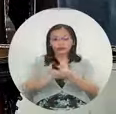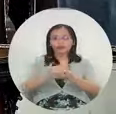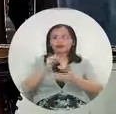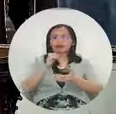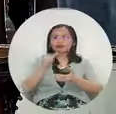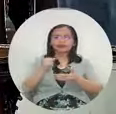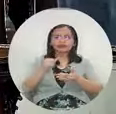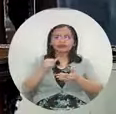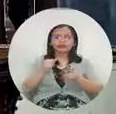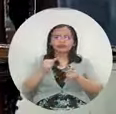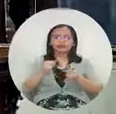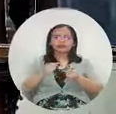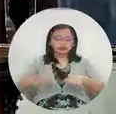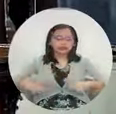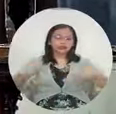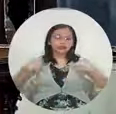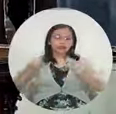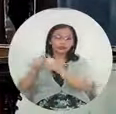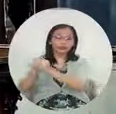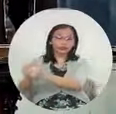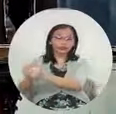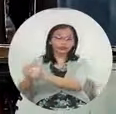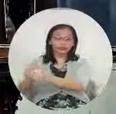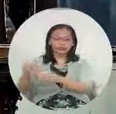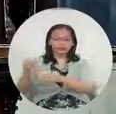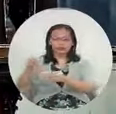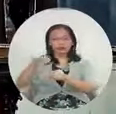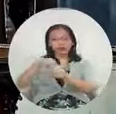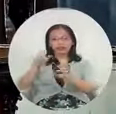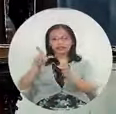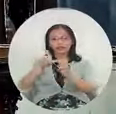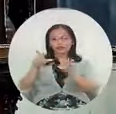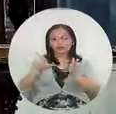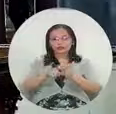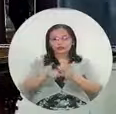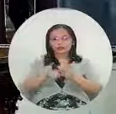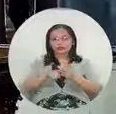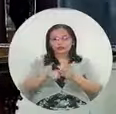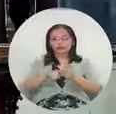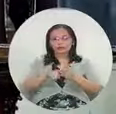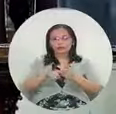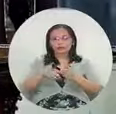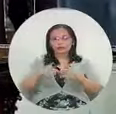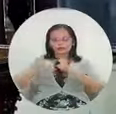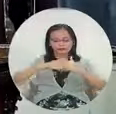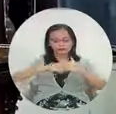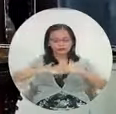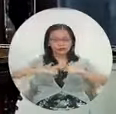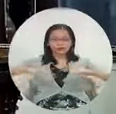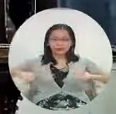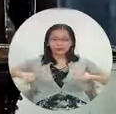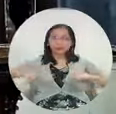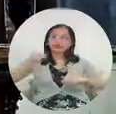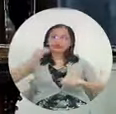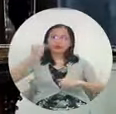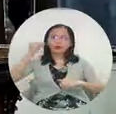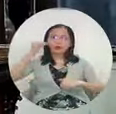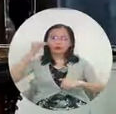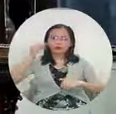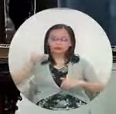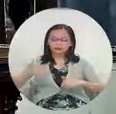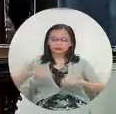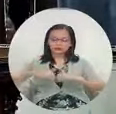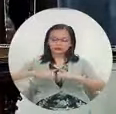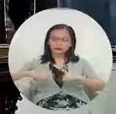Mas maayo na lang nga mo, puyo ka mo sa inyong separate place, na inyo lang, kisa naa ka, nindot kayo ang imong in-laws,